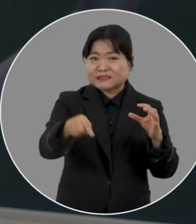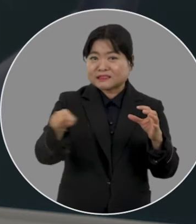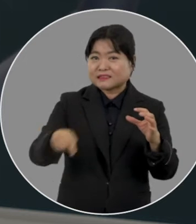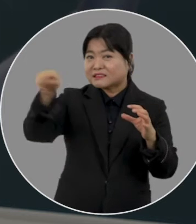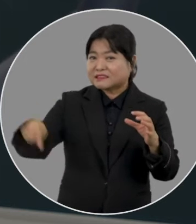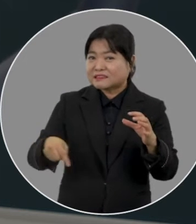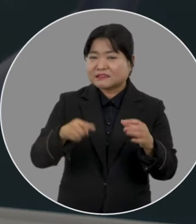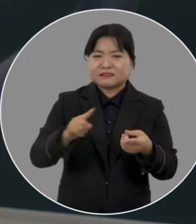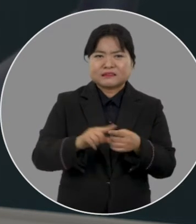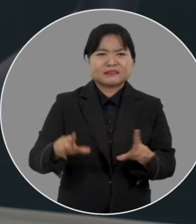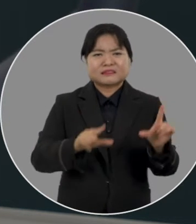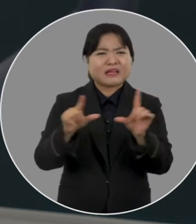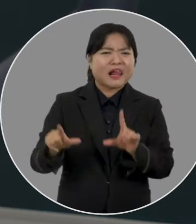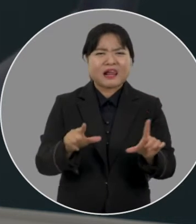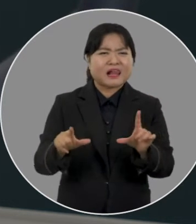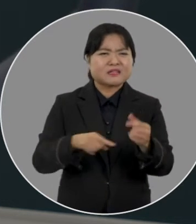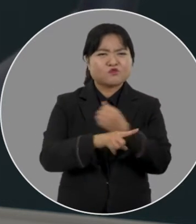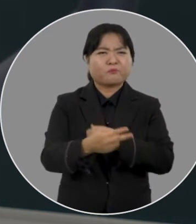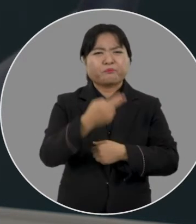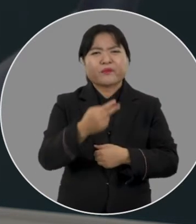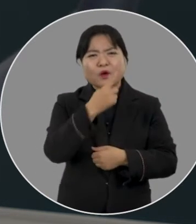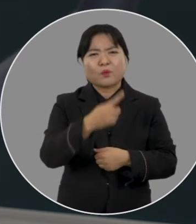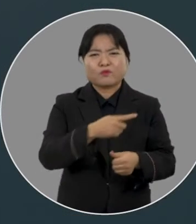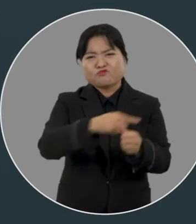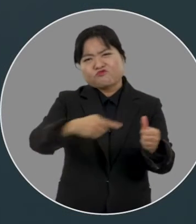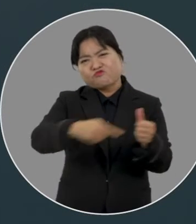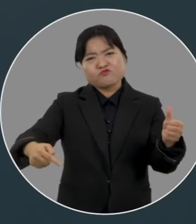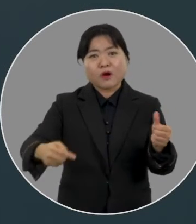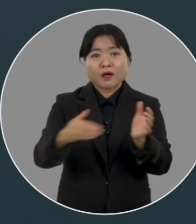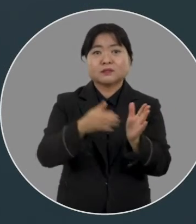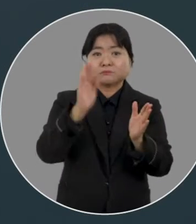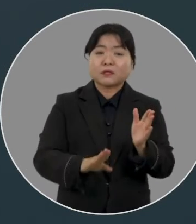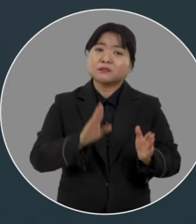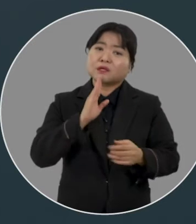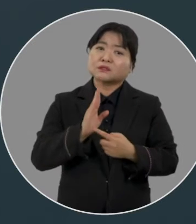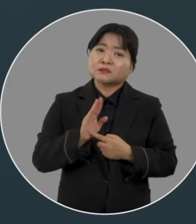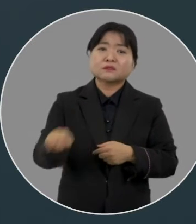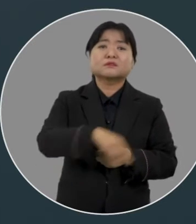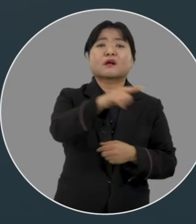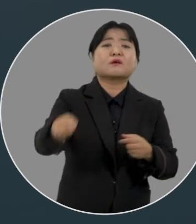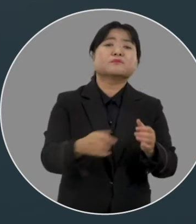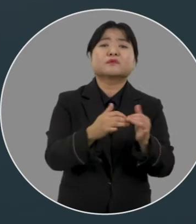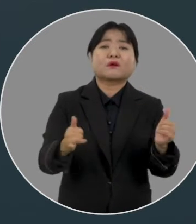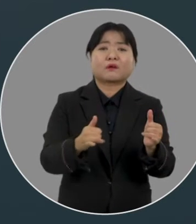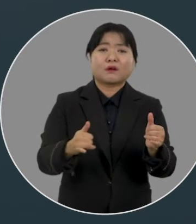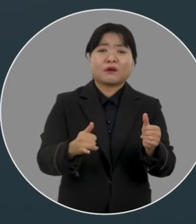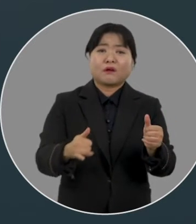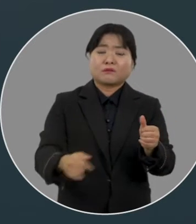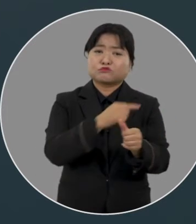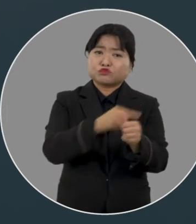그들에게 살 가치가 없다고 해서 목숨을 빼앗았지만 사실은 그 사람들에게 그럴 이유가